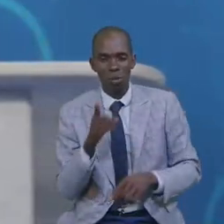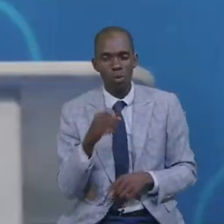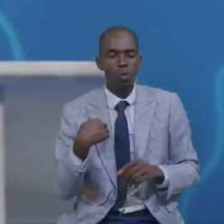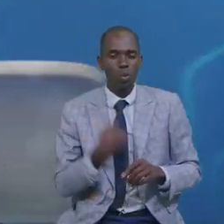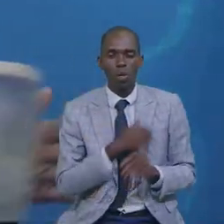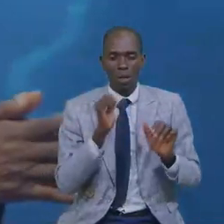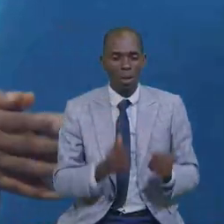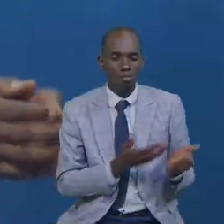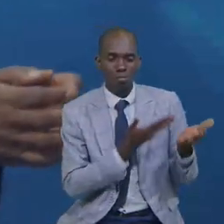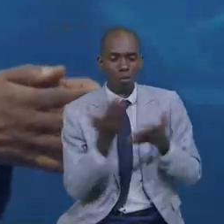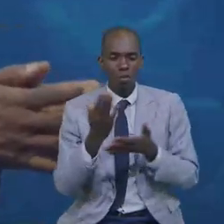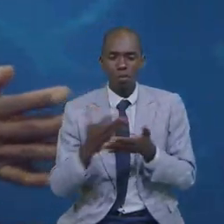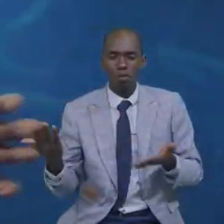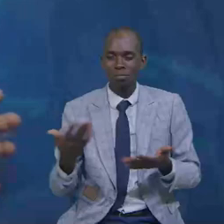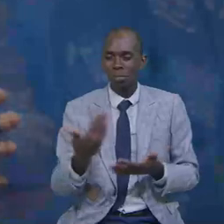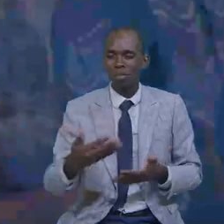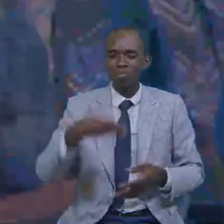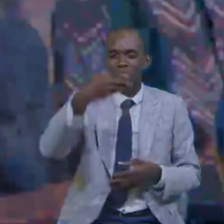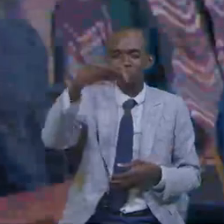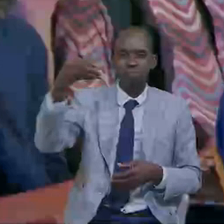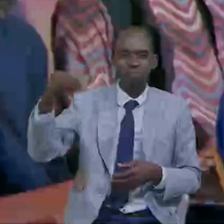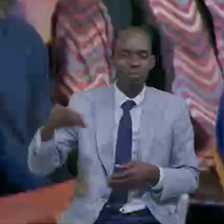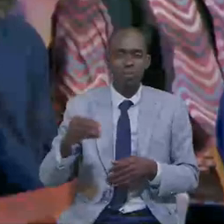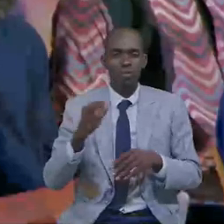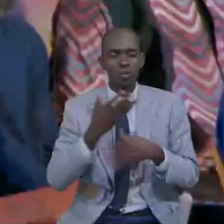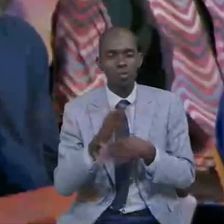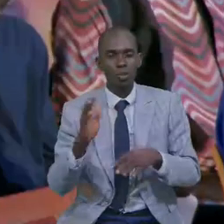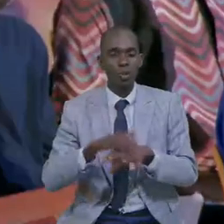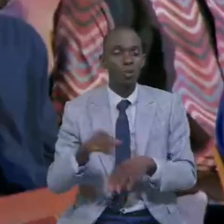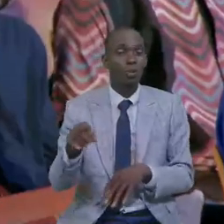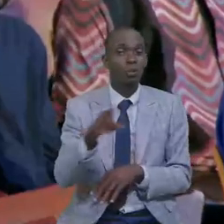délivrer qui peut répondre des choses sur toi parfois